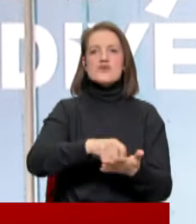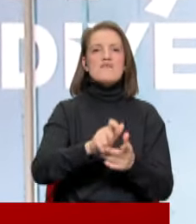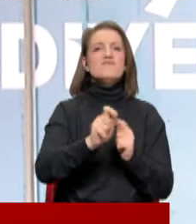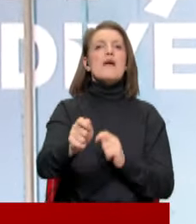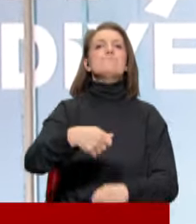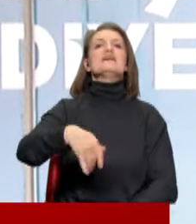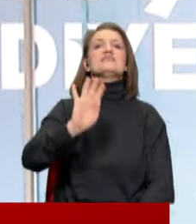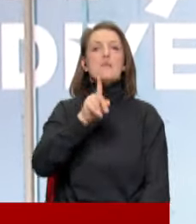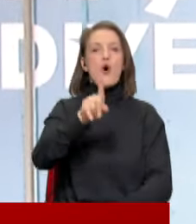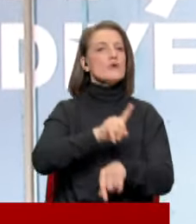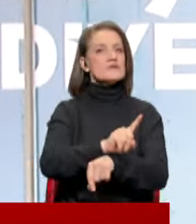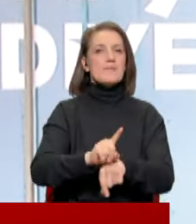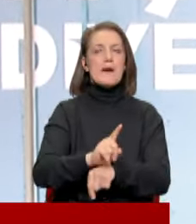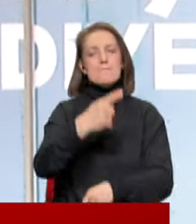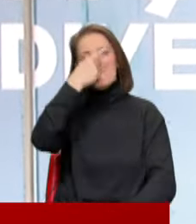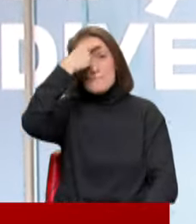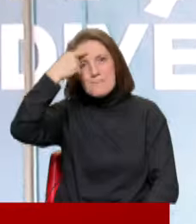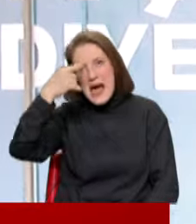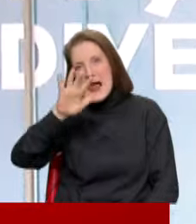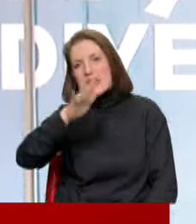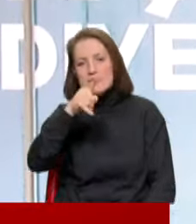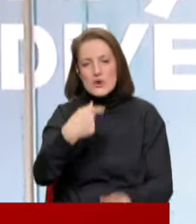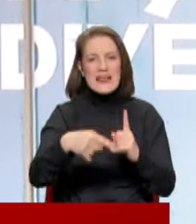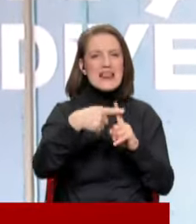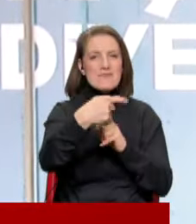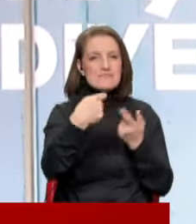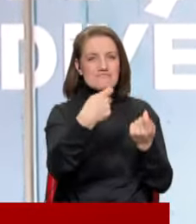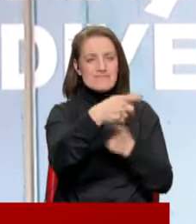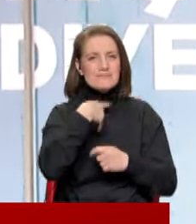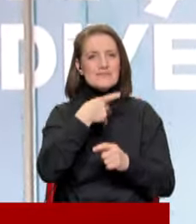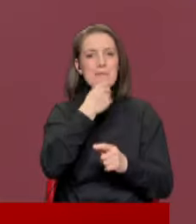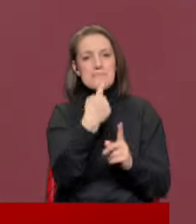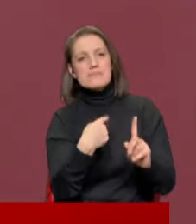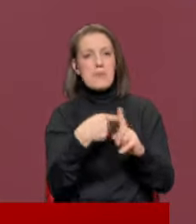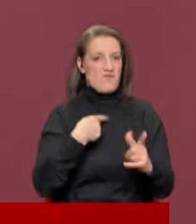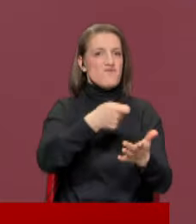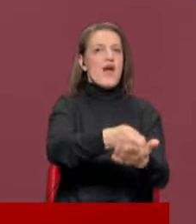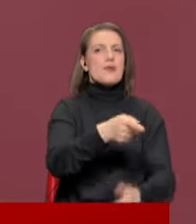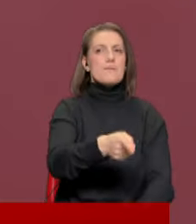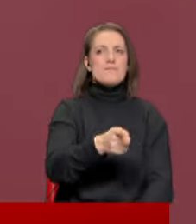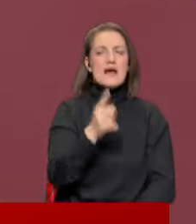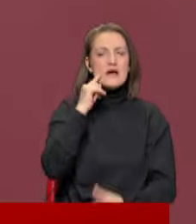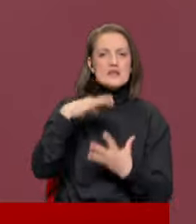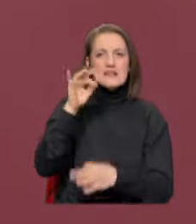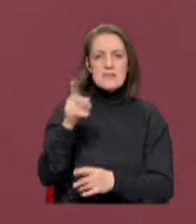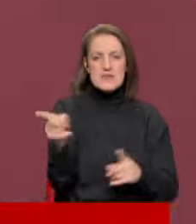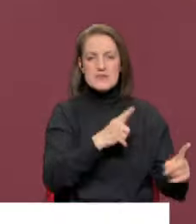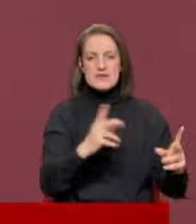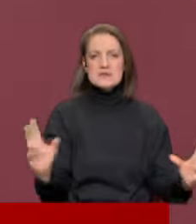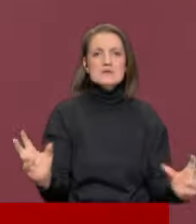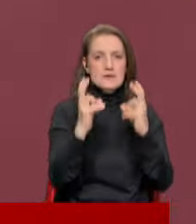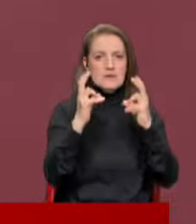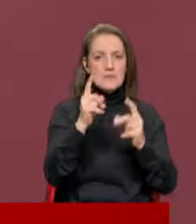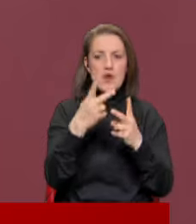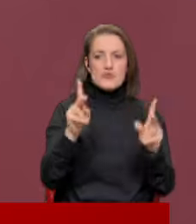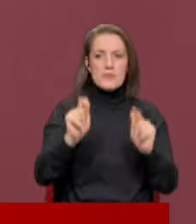vermesek O zaman belki bu ve gideri karşılayabiliriz insanları birbirine düşürecek bir açıklama yapıyor bir süre